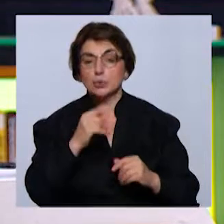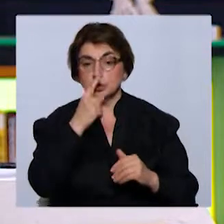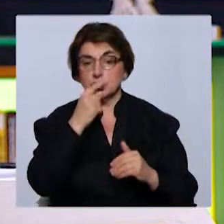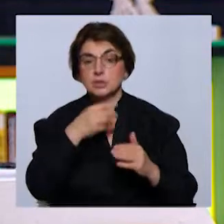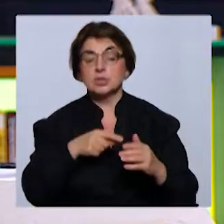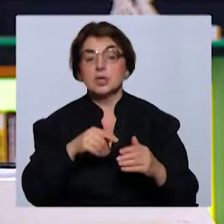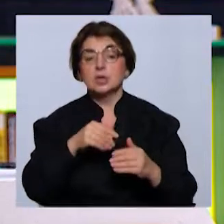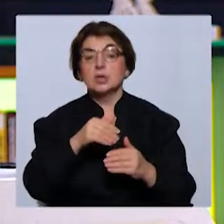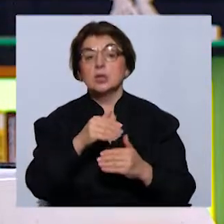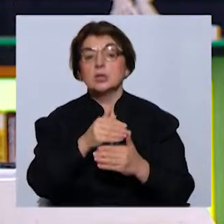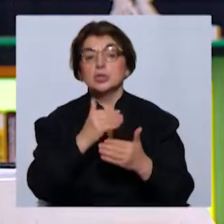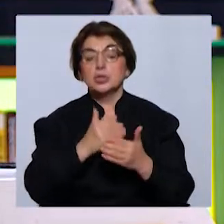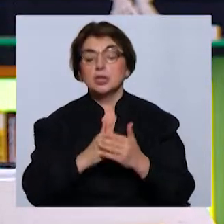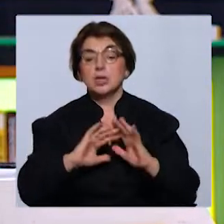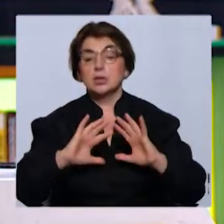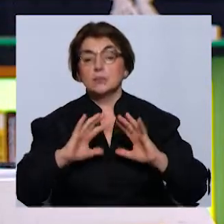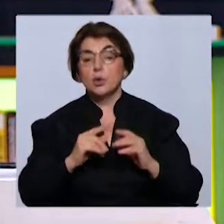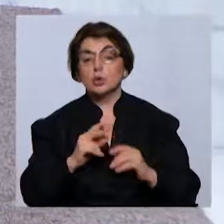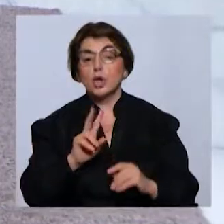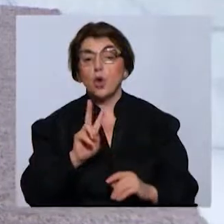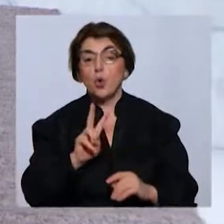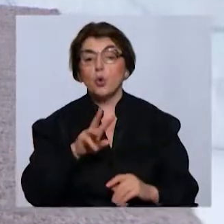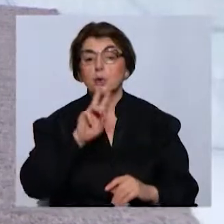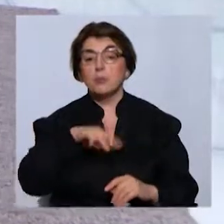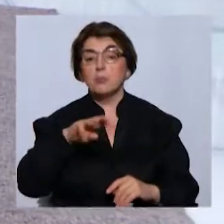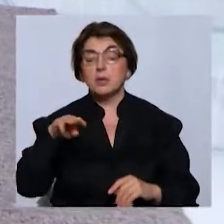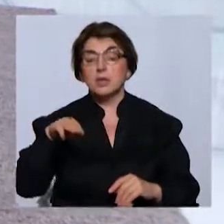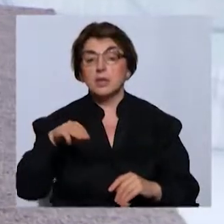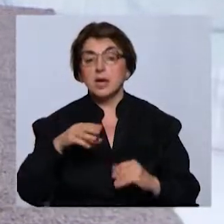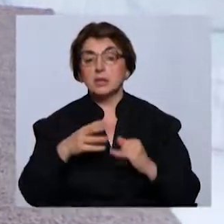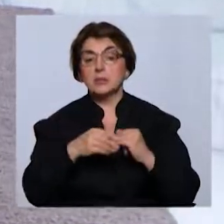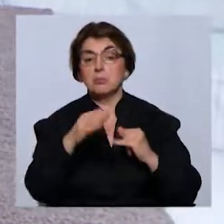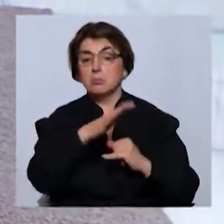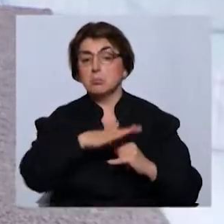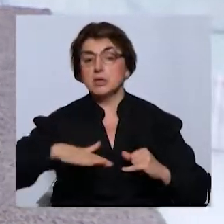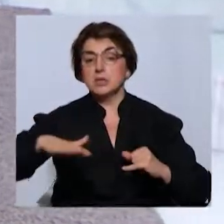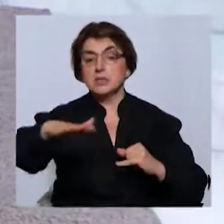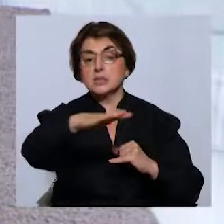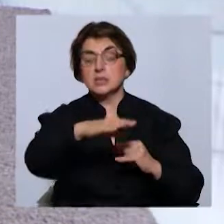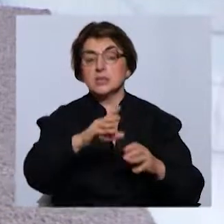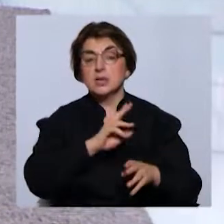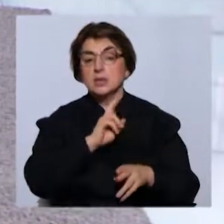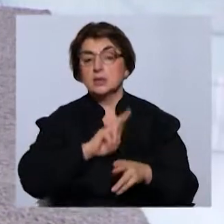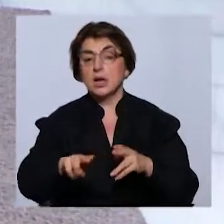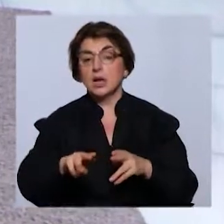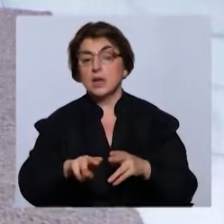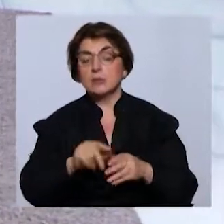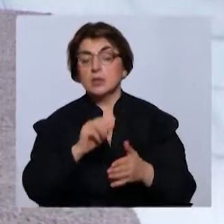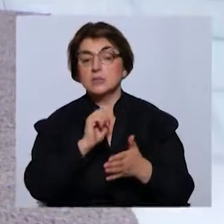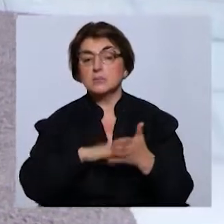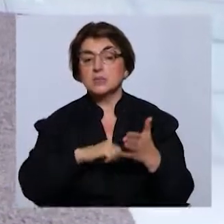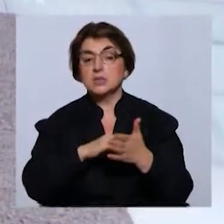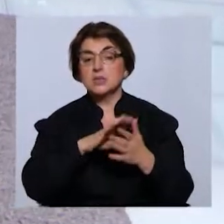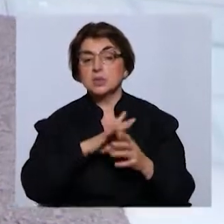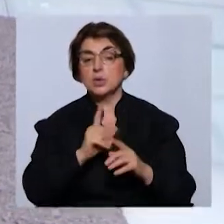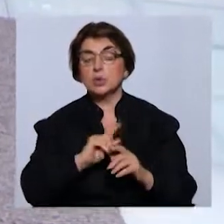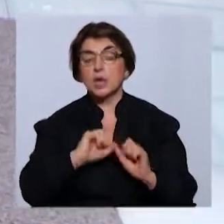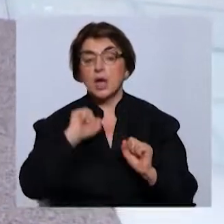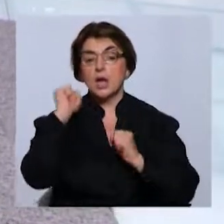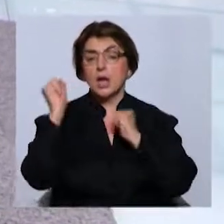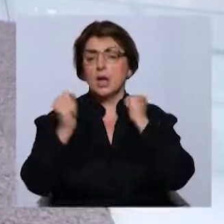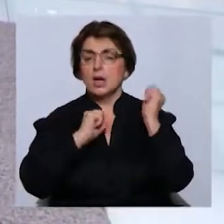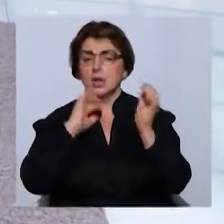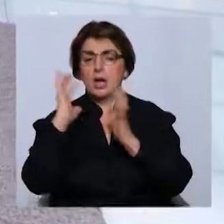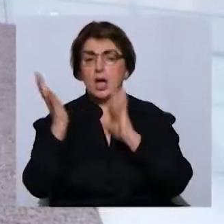დაახლოებით 2 მილიარდი ჰექტარი ფართობის დაკარგვა. Ეროზია შეიძლება გამოწვეული იყოს ქარით ან გამოწვეული იყოს